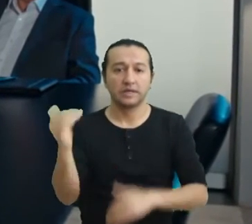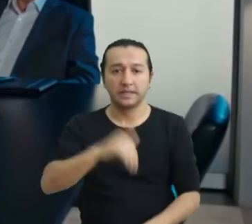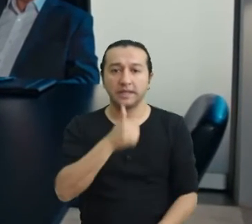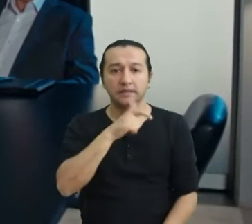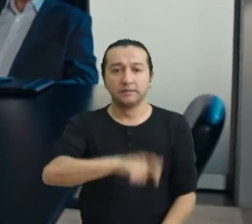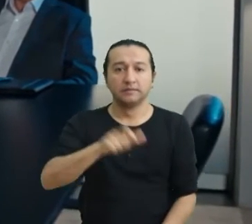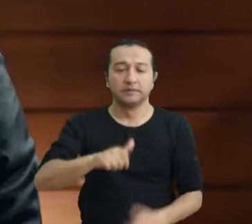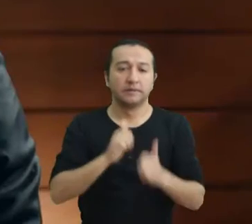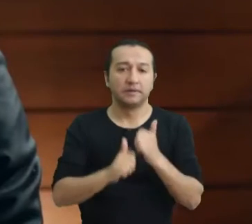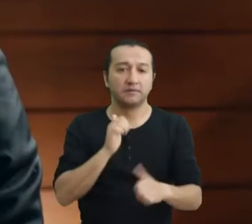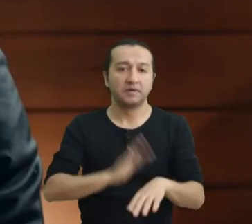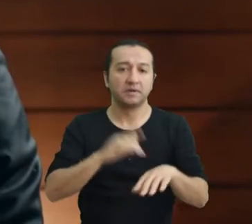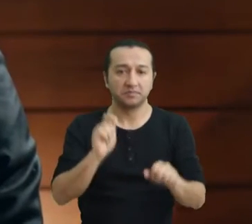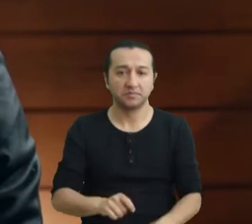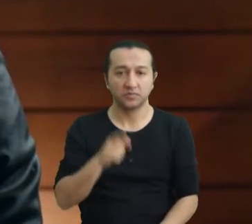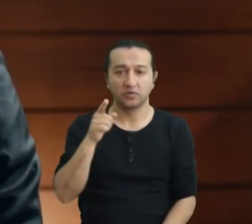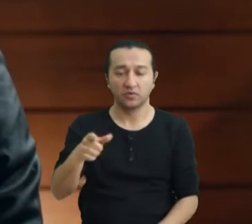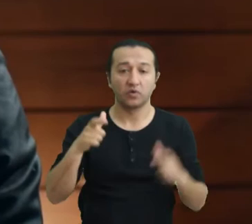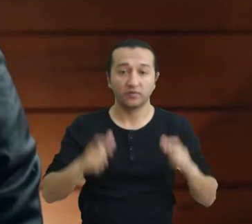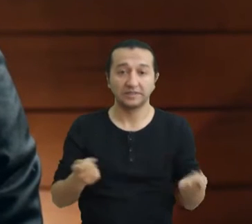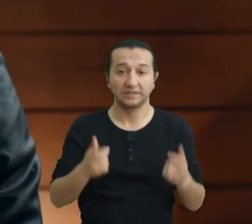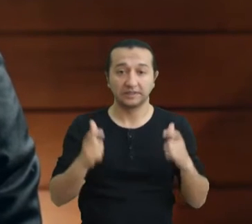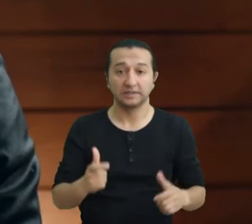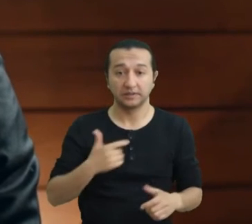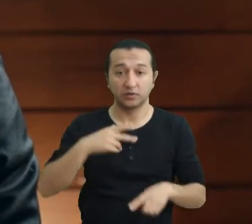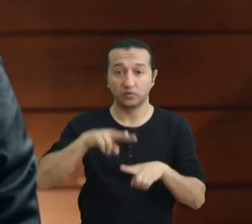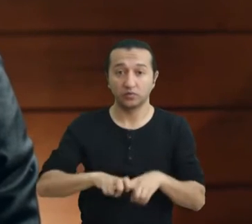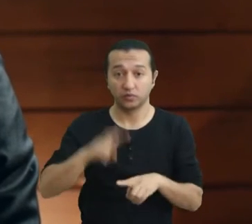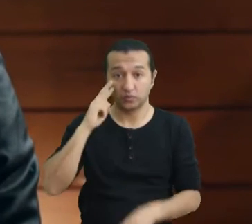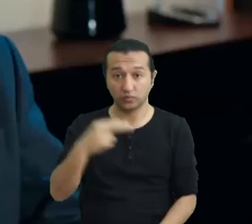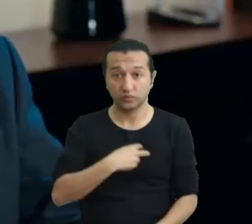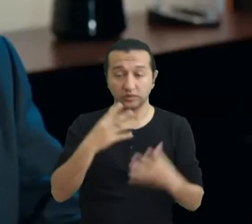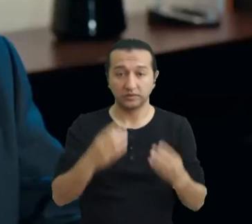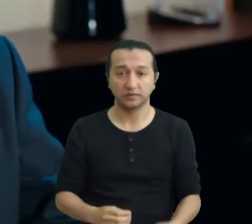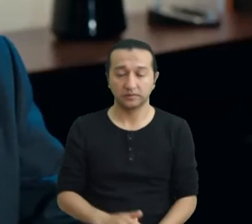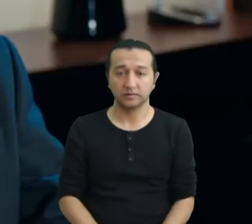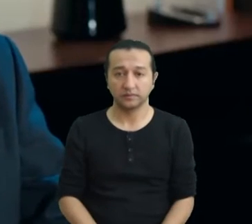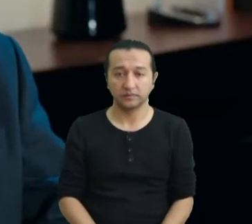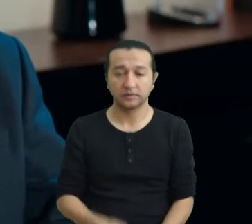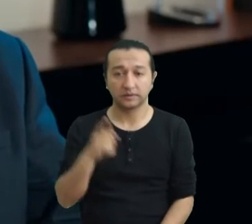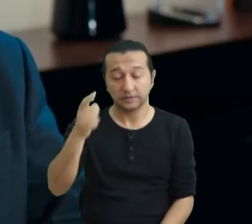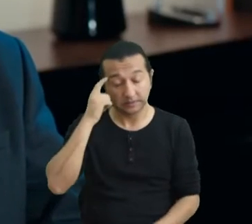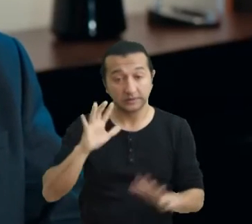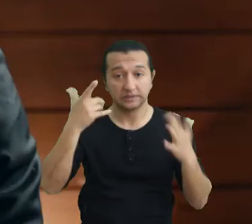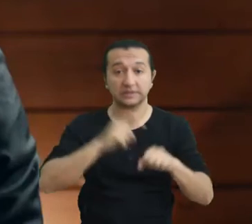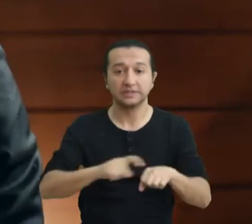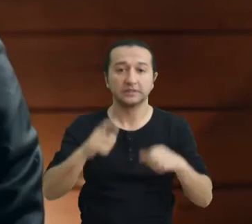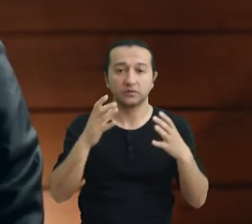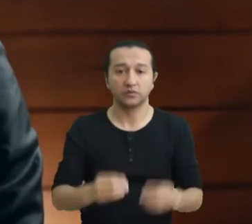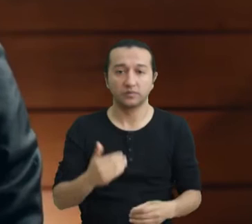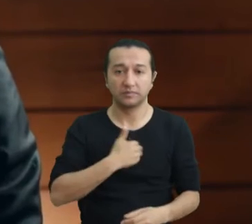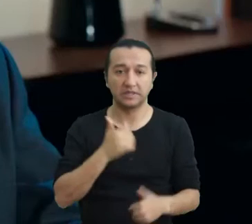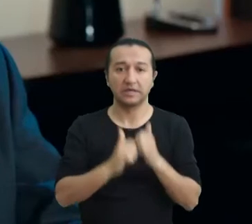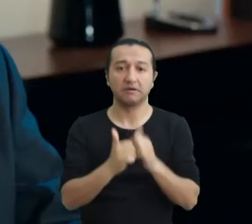geldiğinde adamlarıma saldırmış. Ofiste de beni kendi koltuğunda otururken görünce aklı başından gitti.